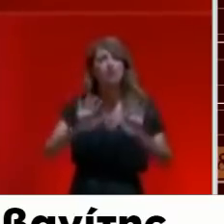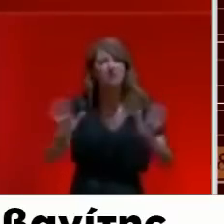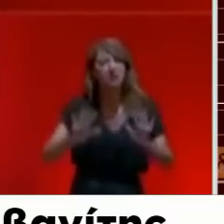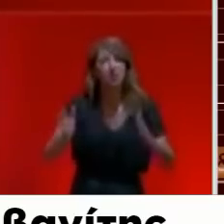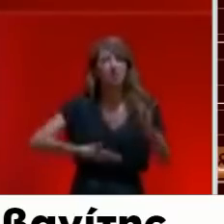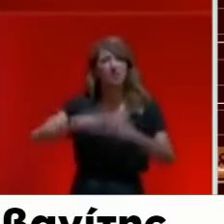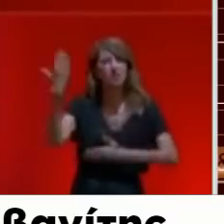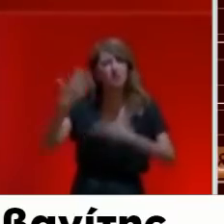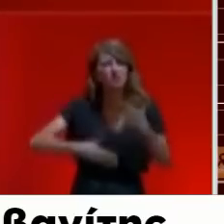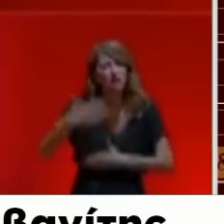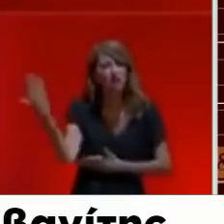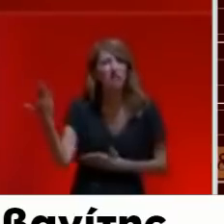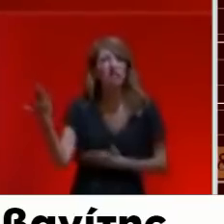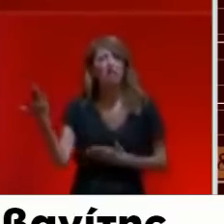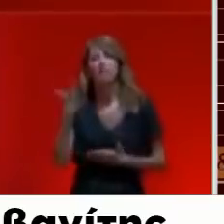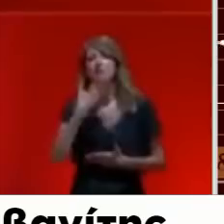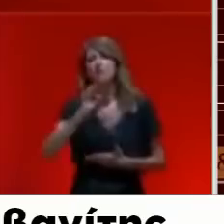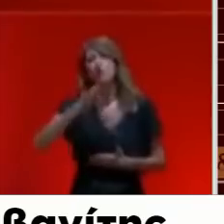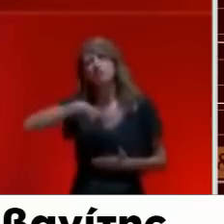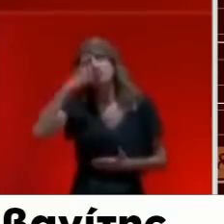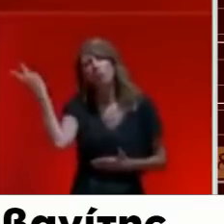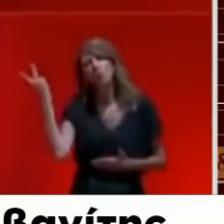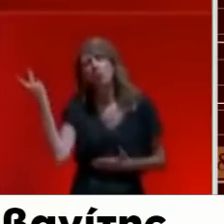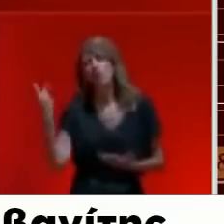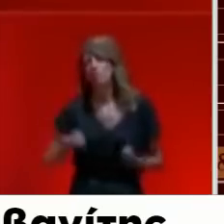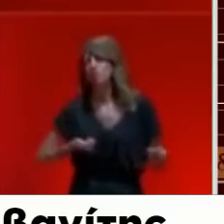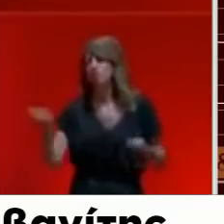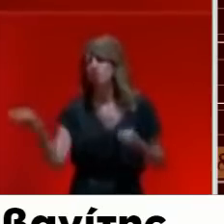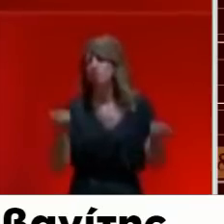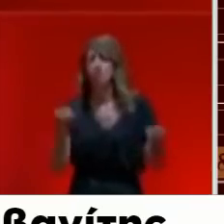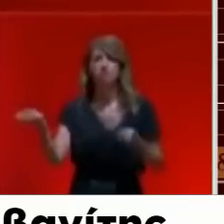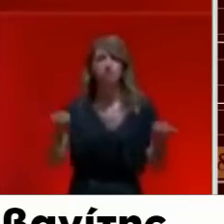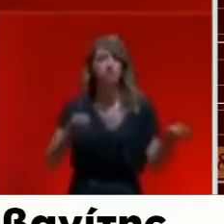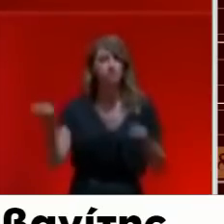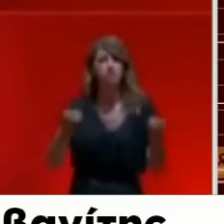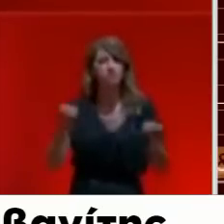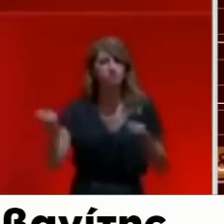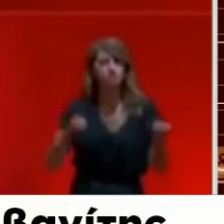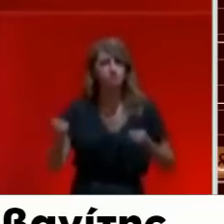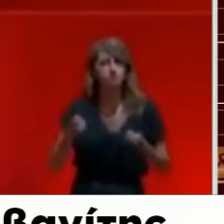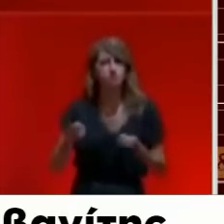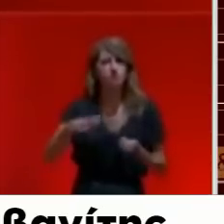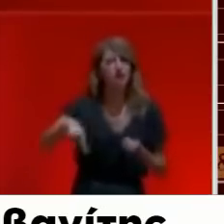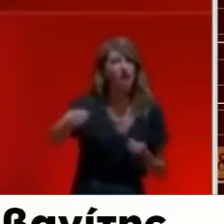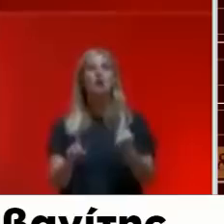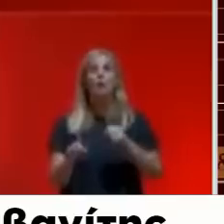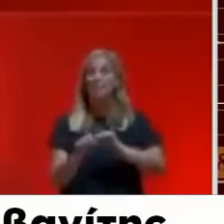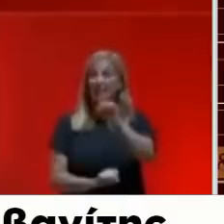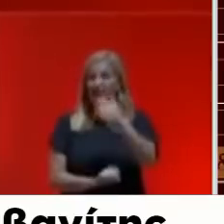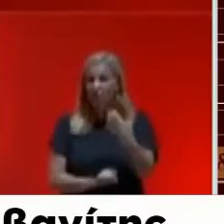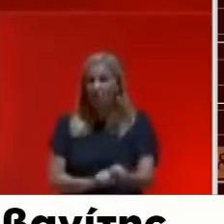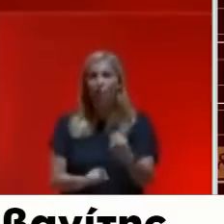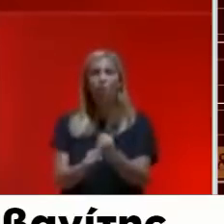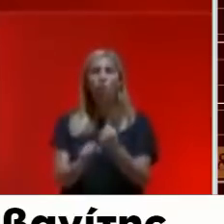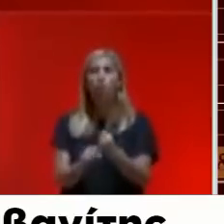δημιουργεί ένα ενδιαφέρον. Από εκεί και πέρα νομίζω ότι έχουμε άποψη και εγώ έχω άποψη για το πώς πιστεύω ότι